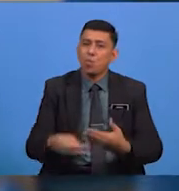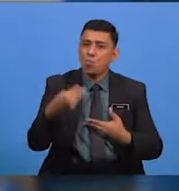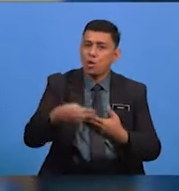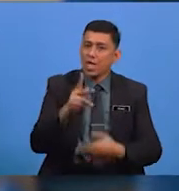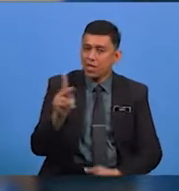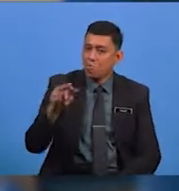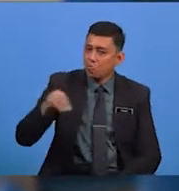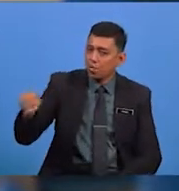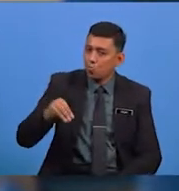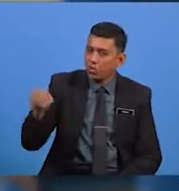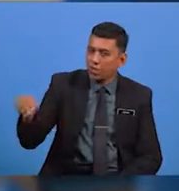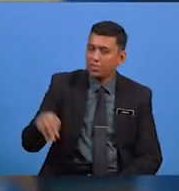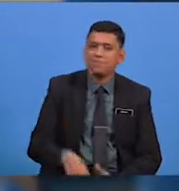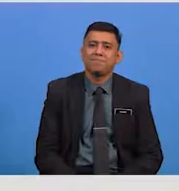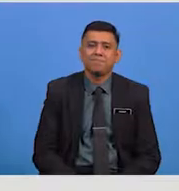Mudahkan murid-murid.